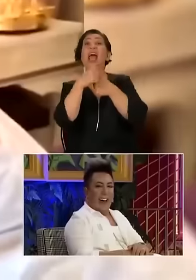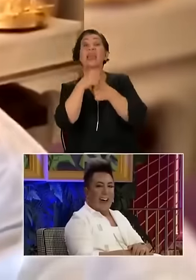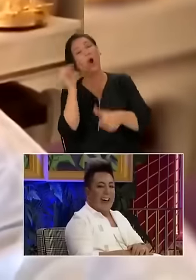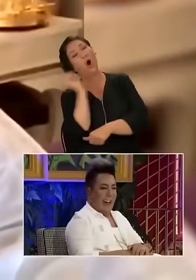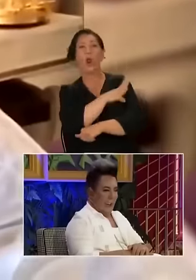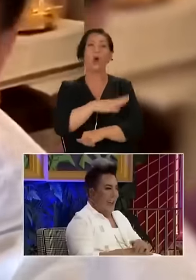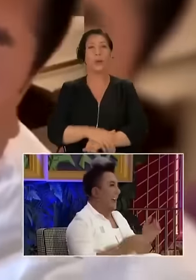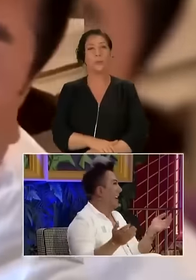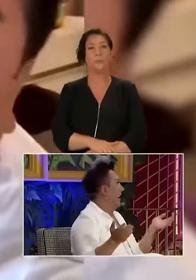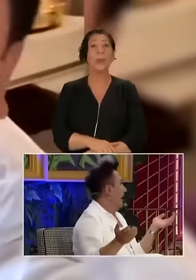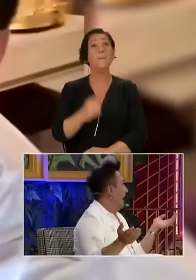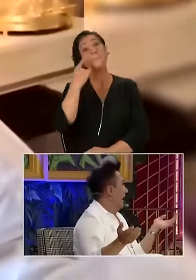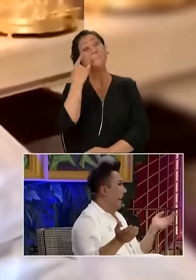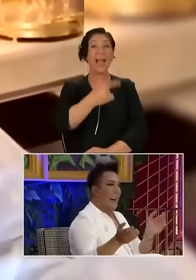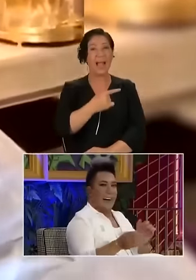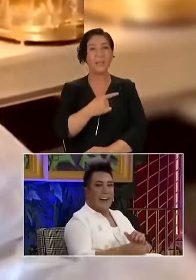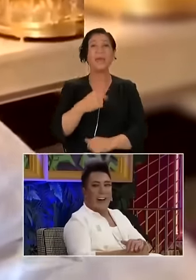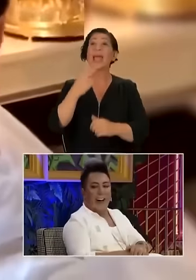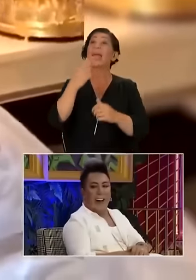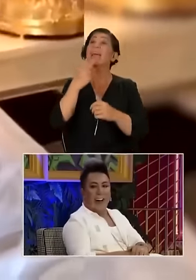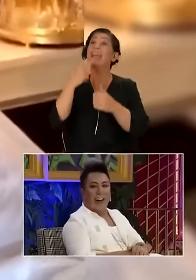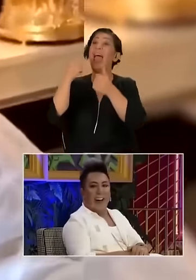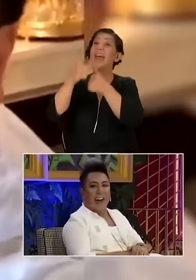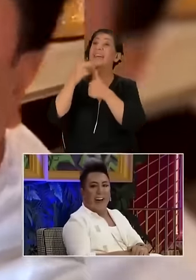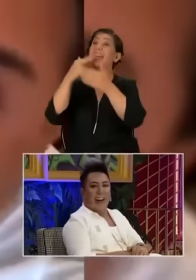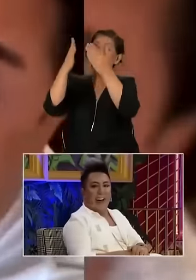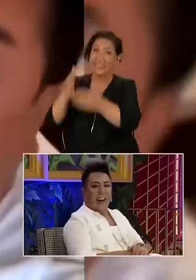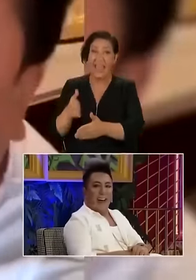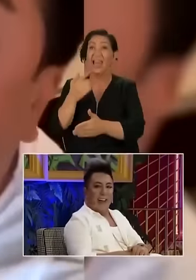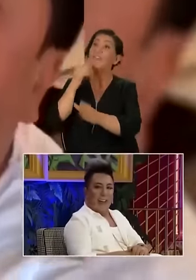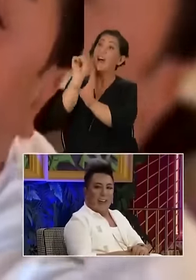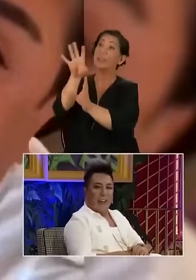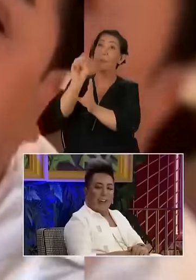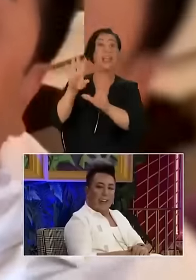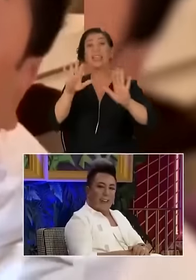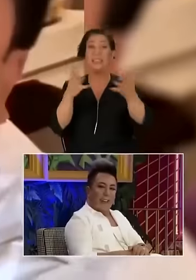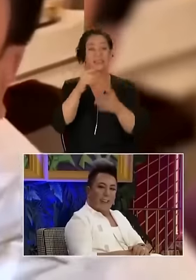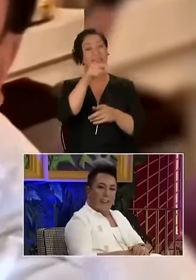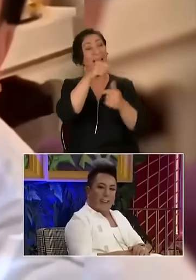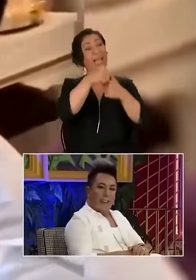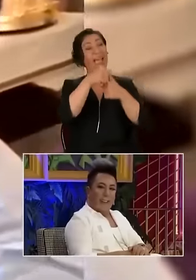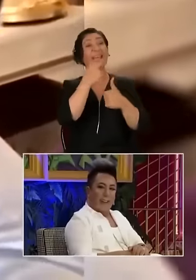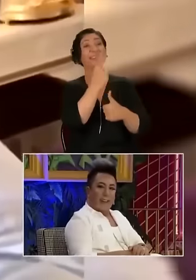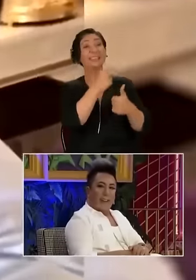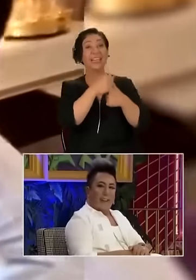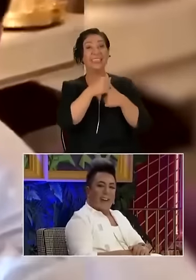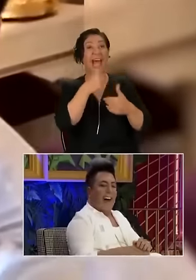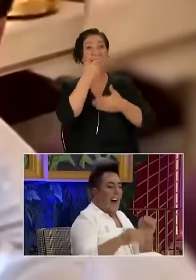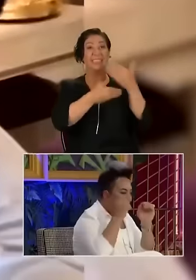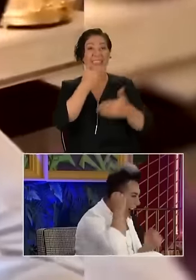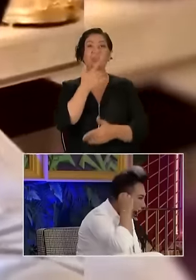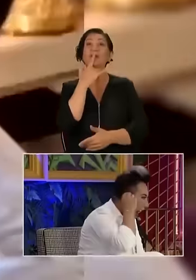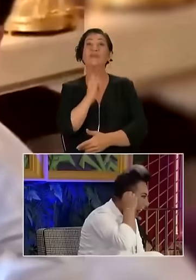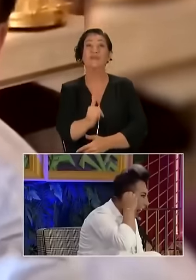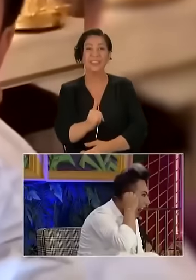yolluyorum. Bakalım milletin evli karısına onları yazmak nasılmış, bunu karına anlatırsın.